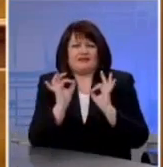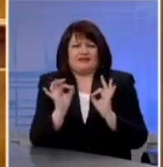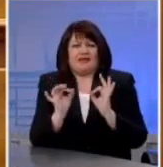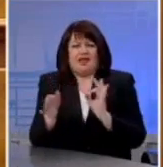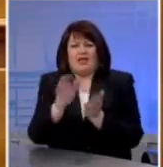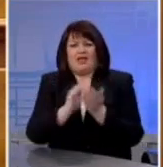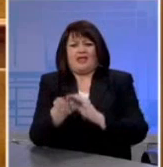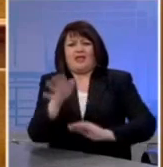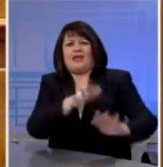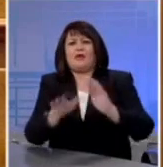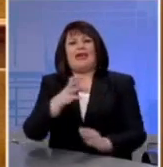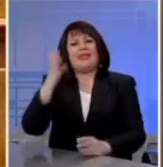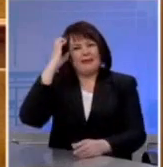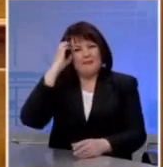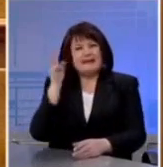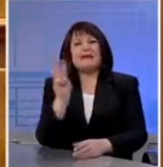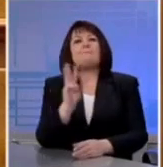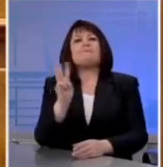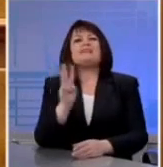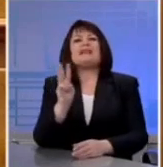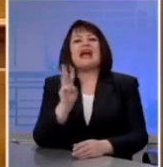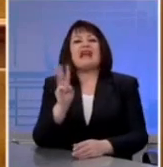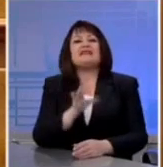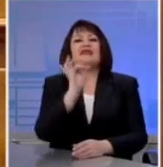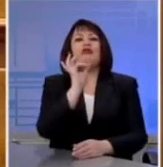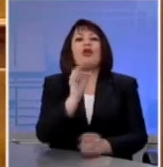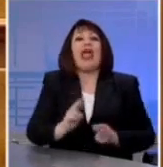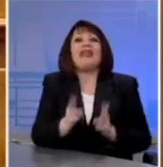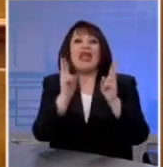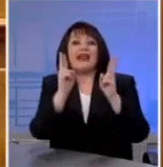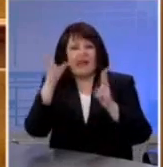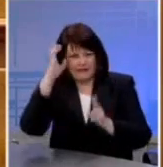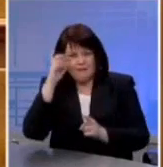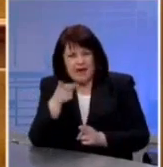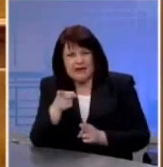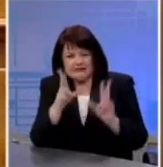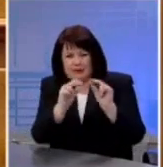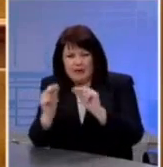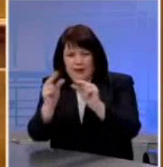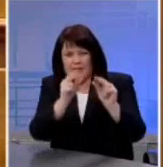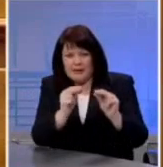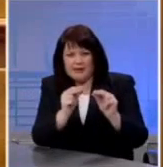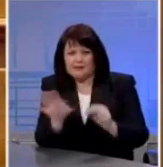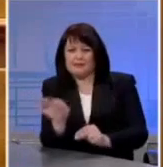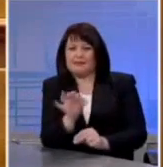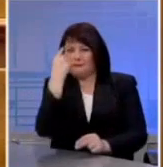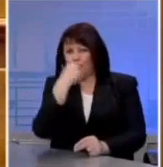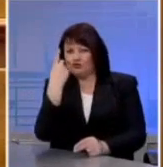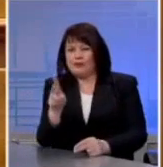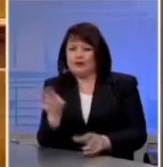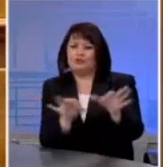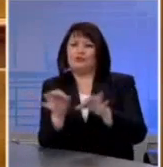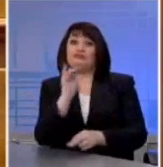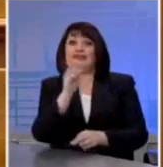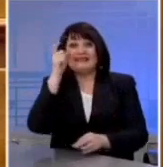Θυμάστε τον κύριο Ψυχάρη και τις συνομιλίες που είχε στο mail του με τον κύριο Φλόρο της Ενέργα, που μεσολάβησε τον κύριο Σαμαρά για να διοριστούν πρόσωπα της επιλογής